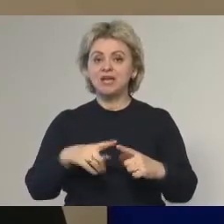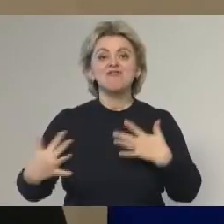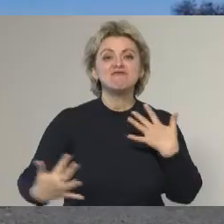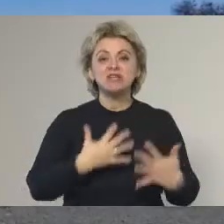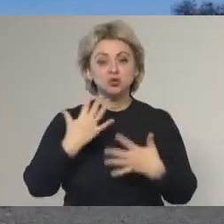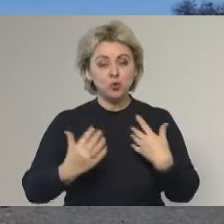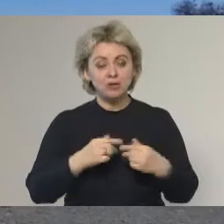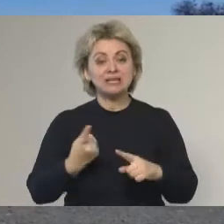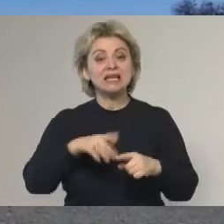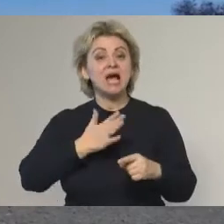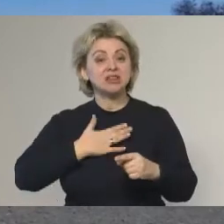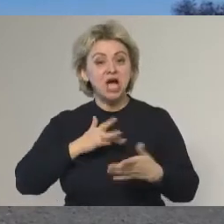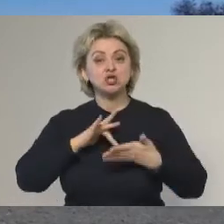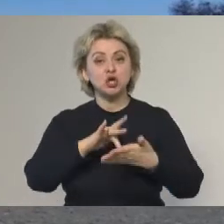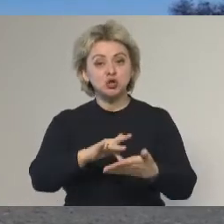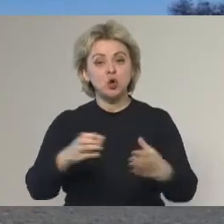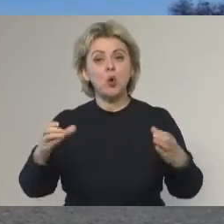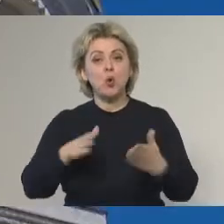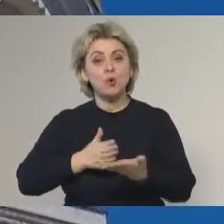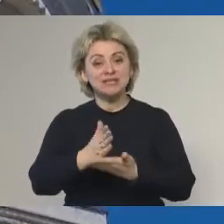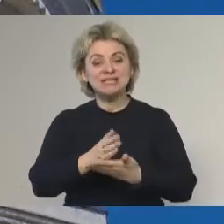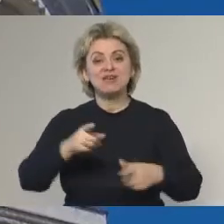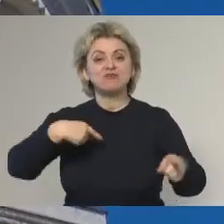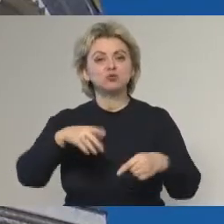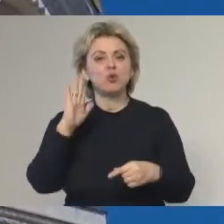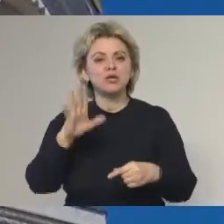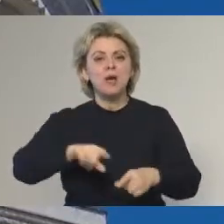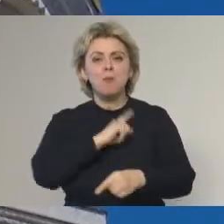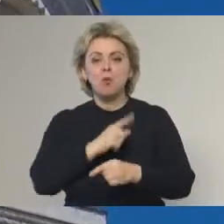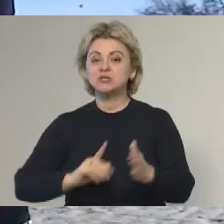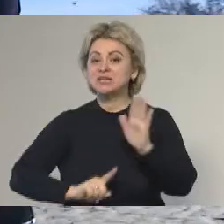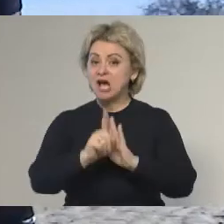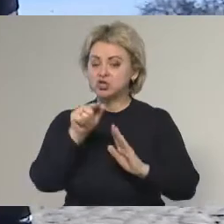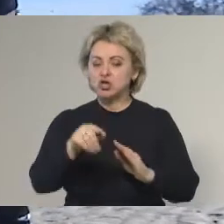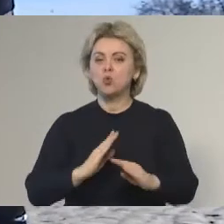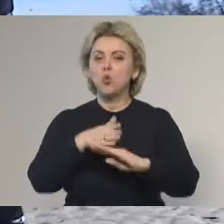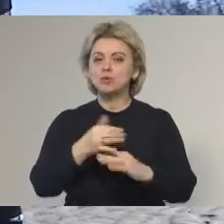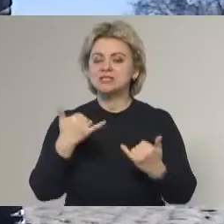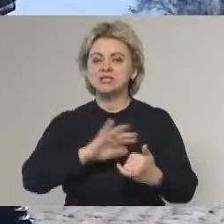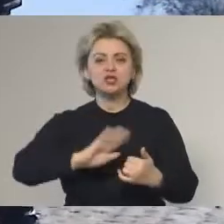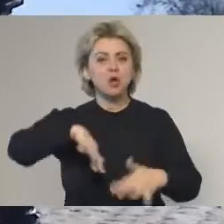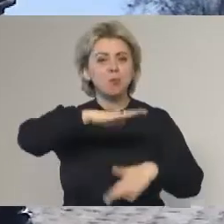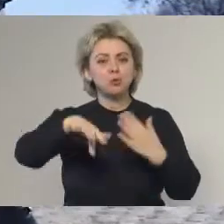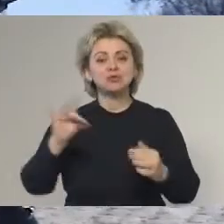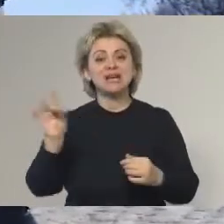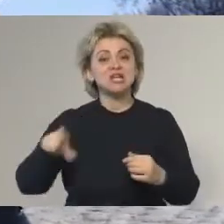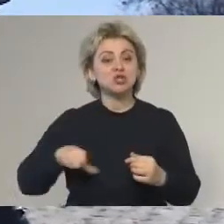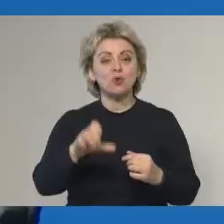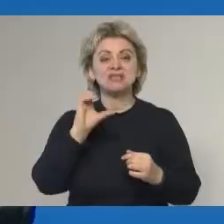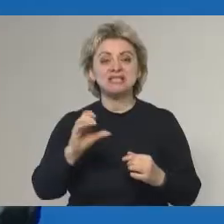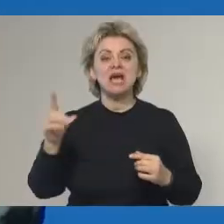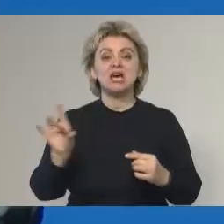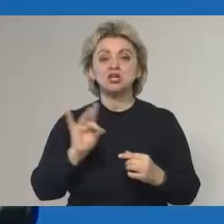восторг. Для нашей экскурсионной отрасли Мундиаль стал мощным толчком. Гости теперь не путают Ростов-на-Дону с